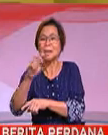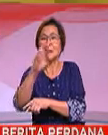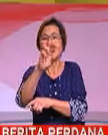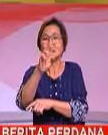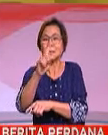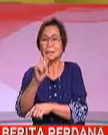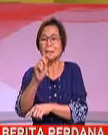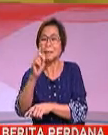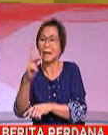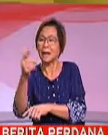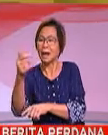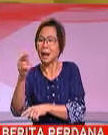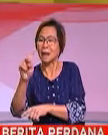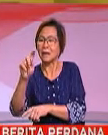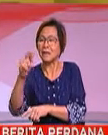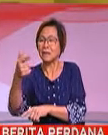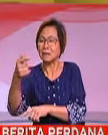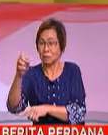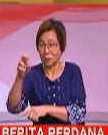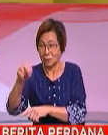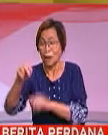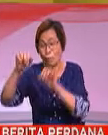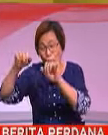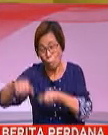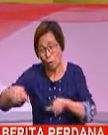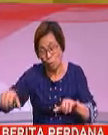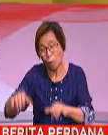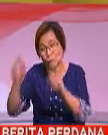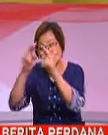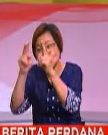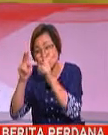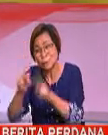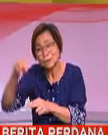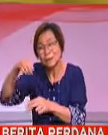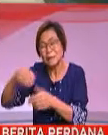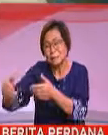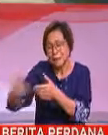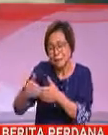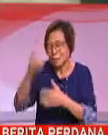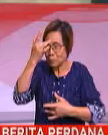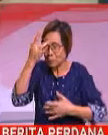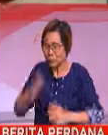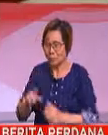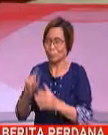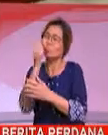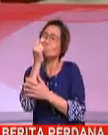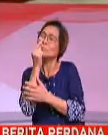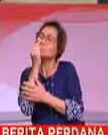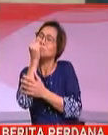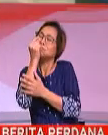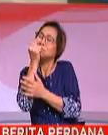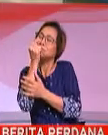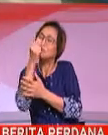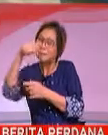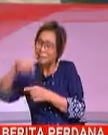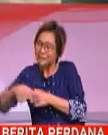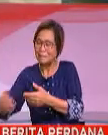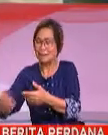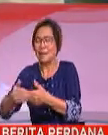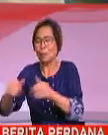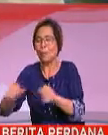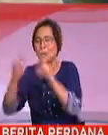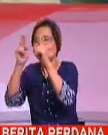RTK antigen, dia juga boleh dijalankan berdekatan dengan pesakit atau kita panggil bedside. Dan